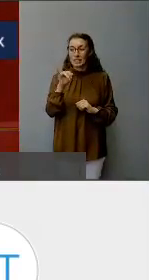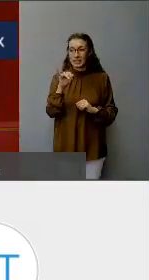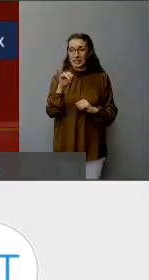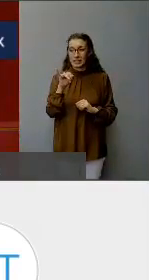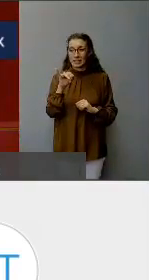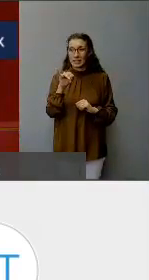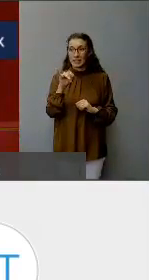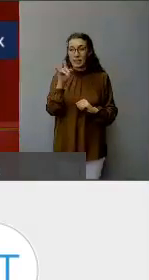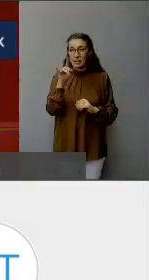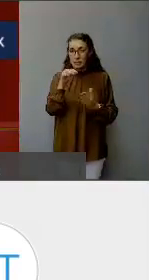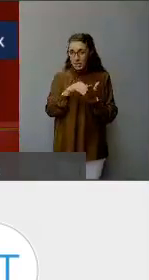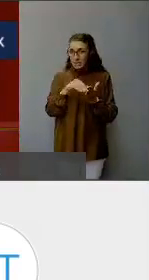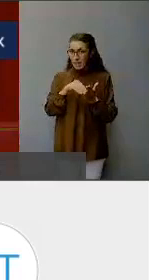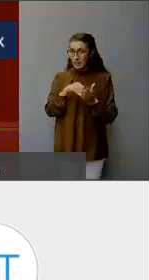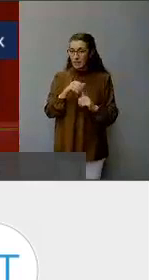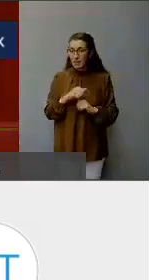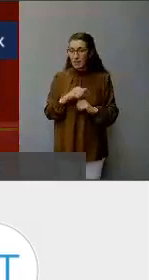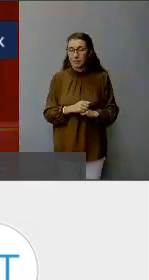presente